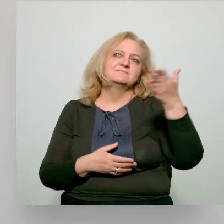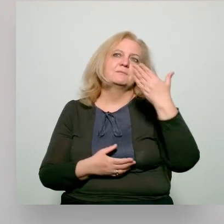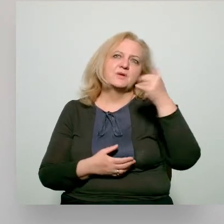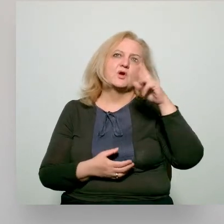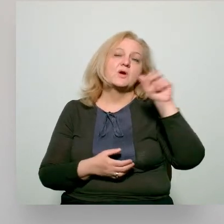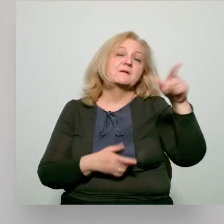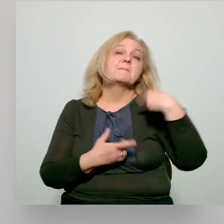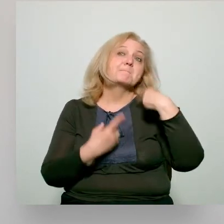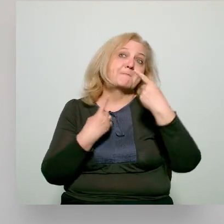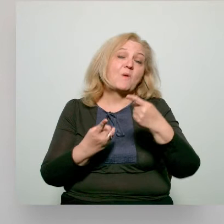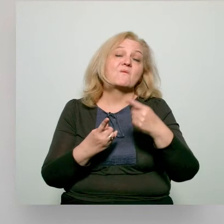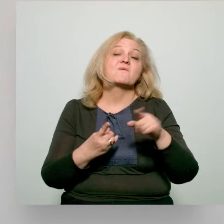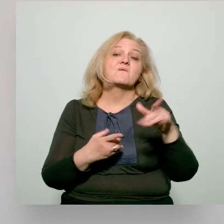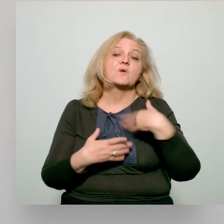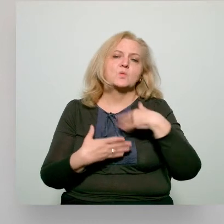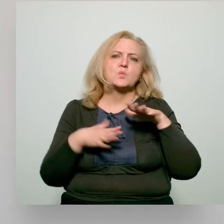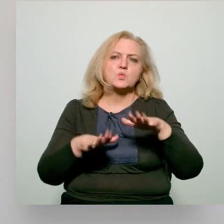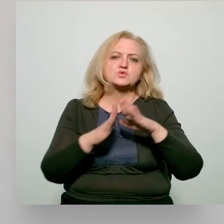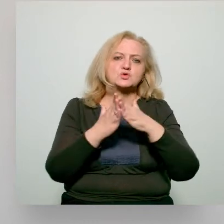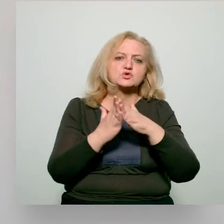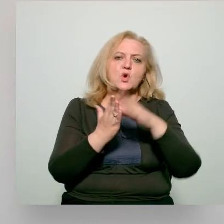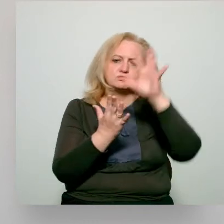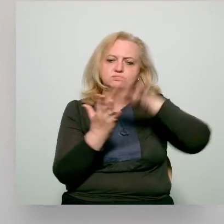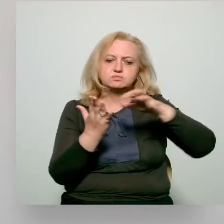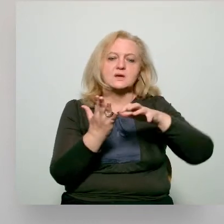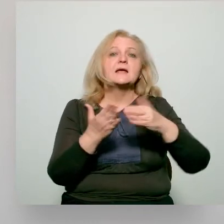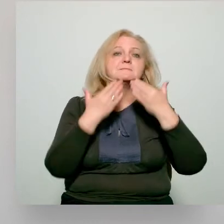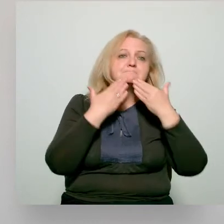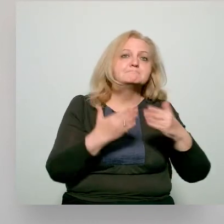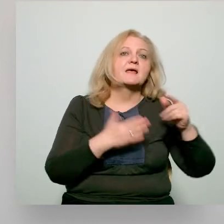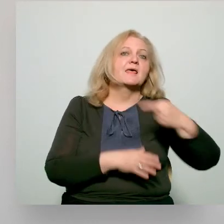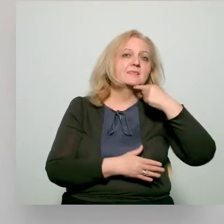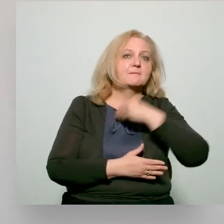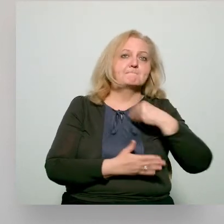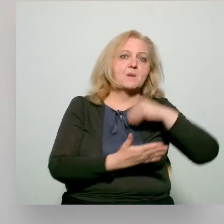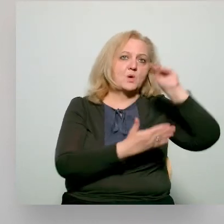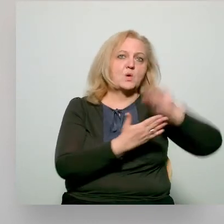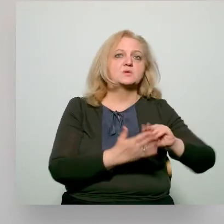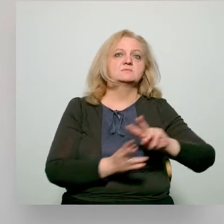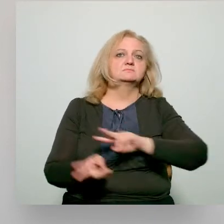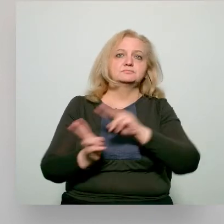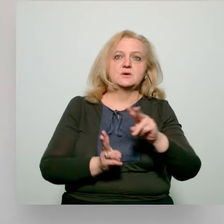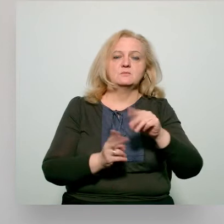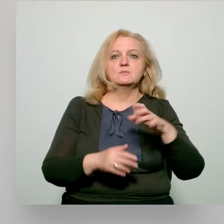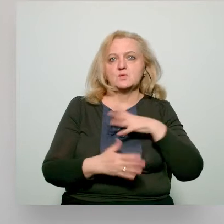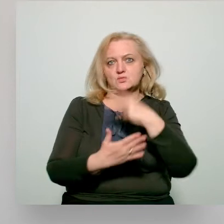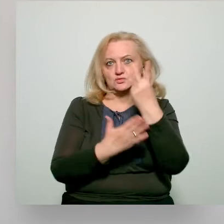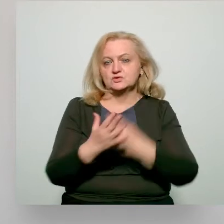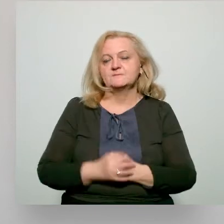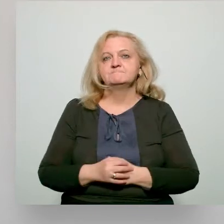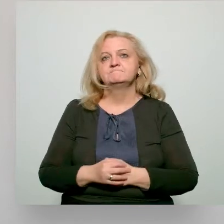przykładów na język polski. Dlatego nie mamy żadnych podstaw, by twierdzić,